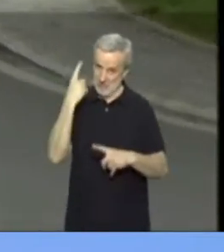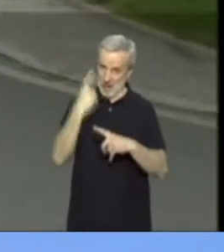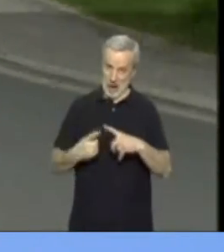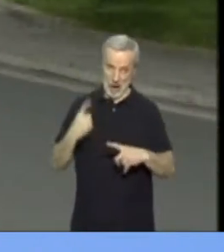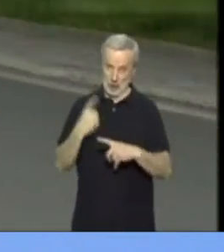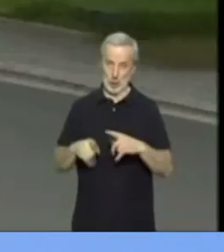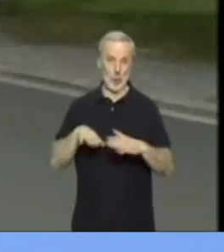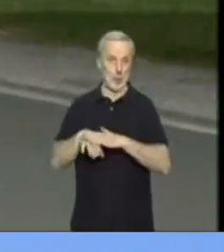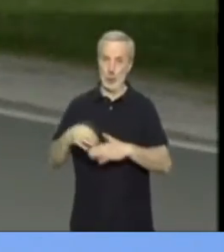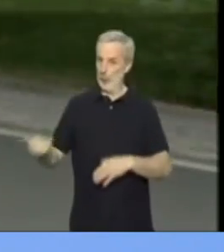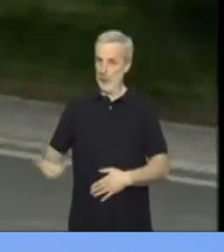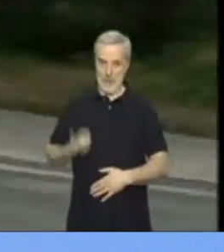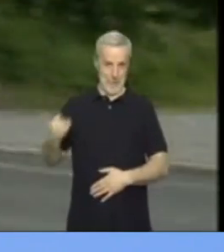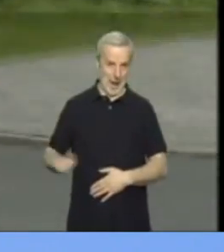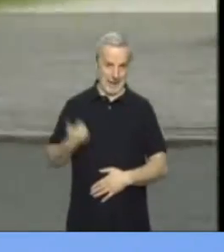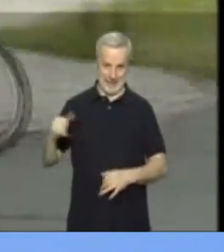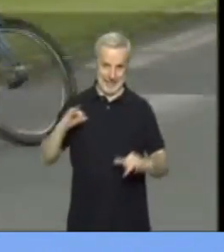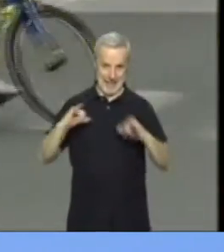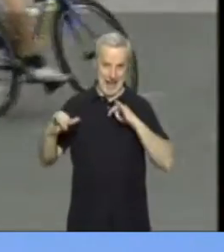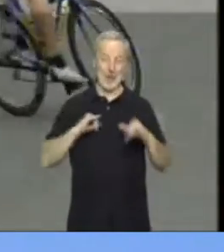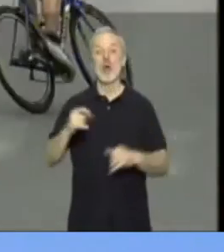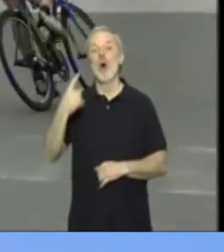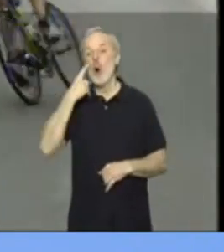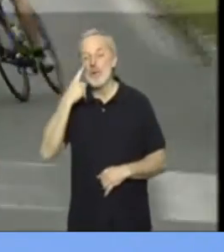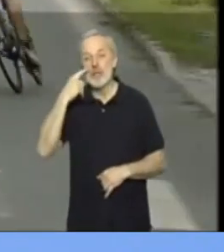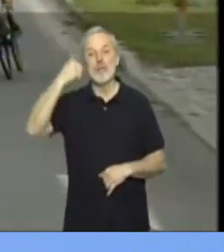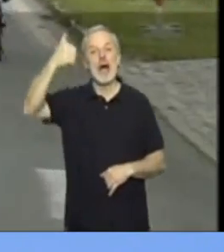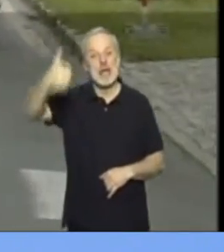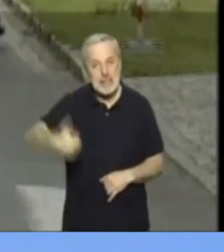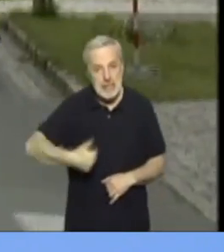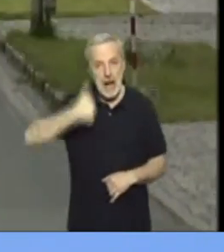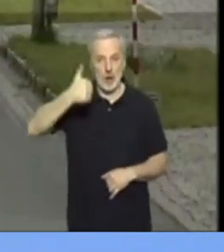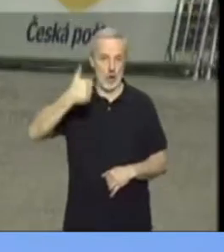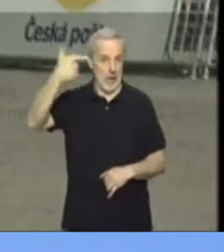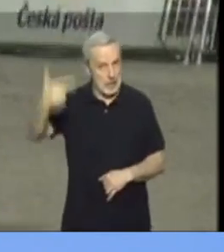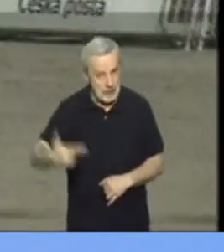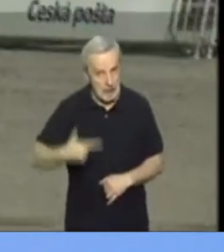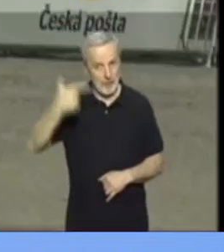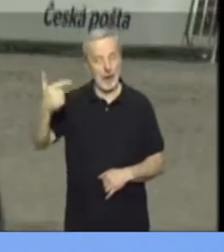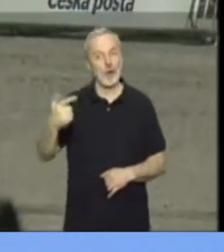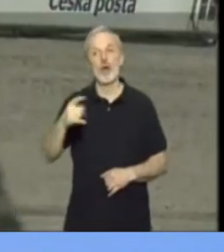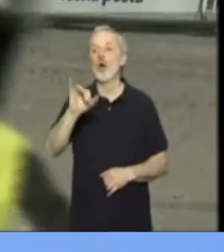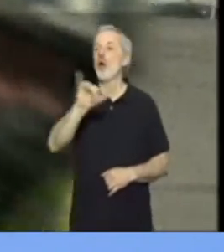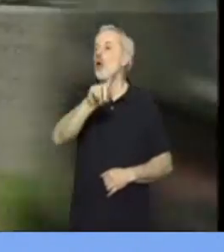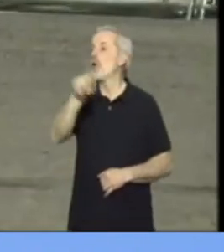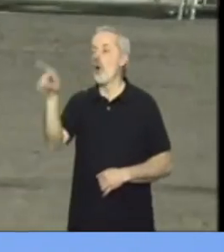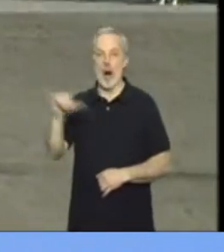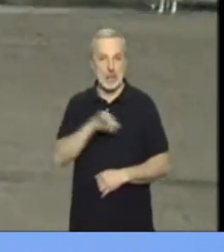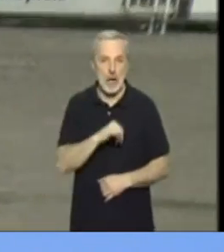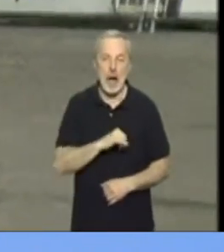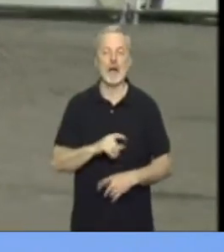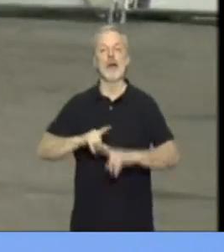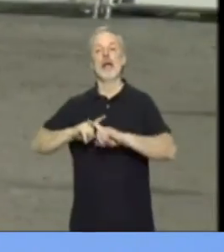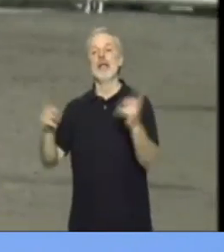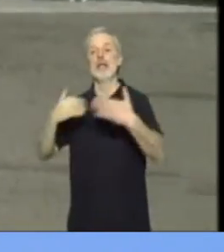někam vyvíjí a bude otázkou dalších let. Pokud bude zájem třeba ještě z některého